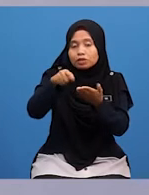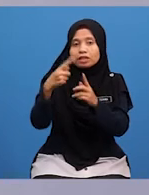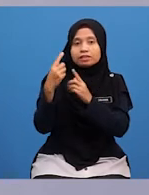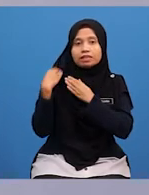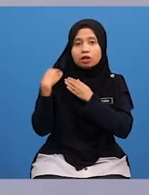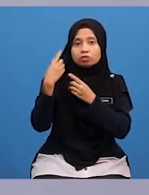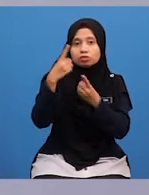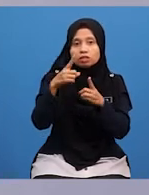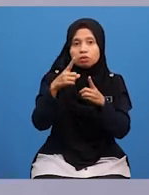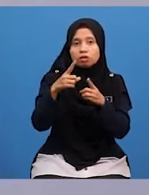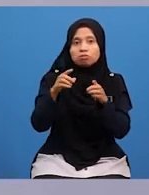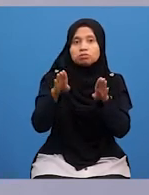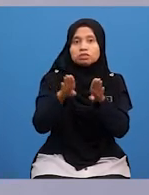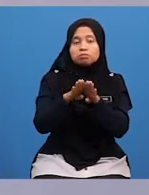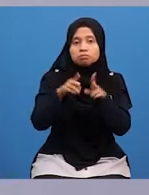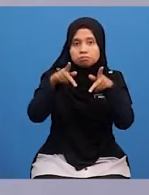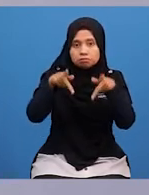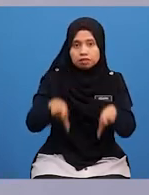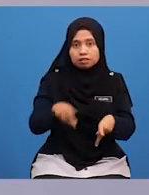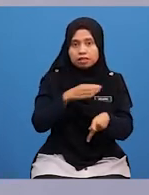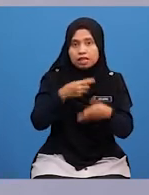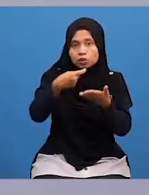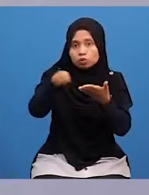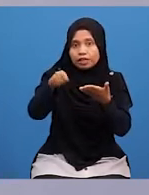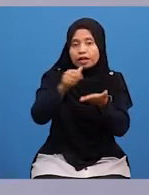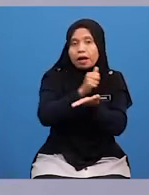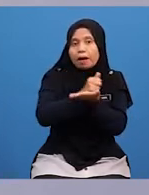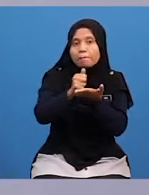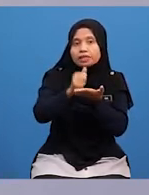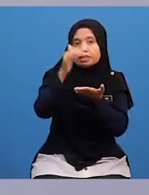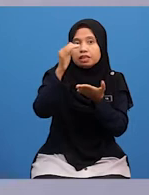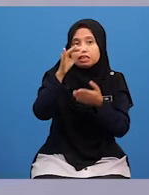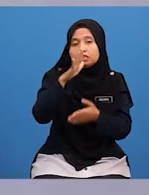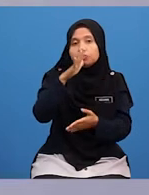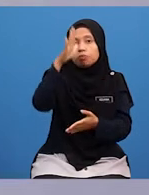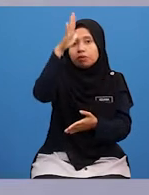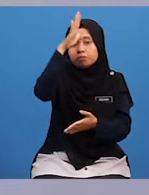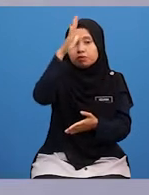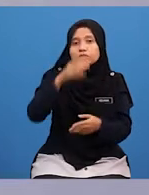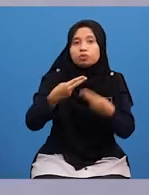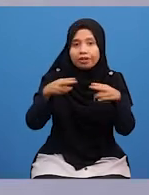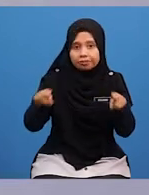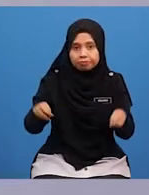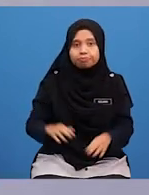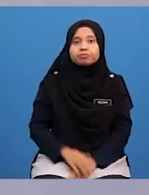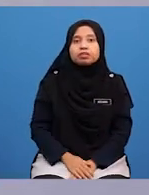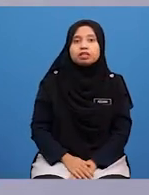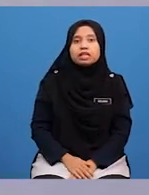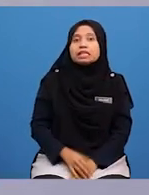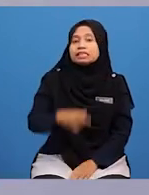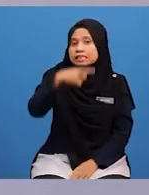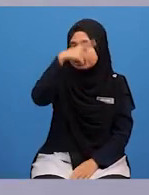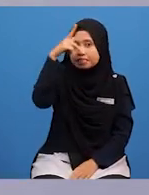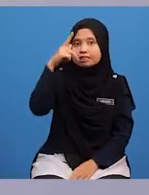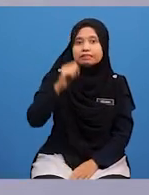menunaikan tanggungjawab sebagai pelajar dan menunaikan amanah ibu bapa adalah huraian.